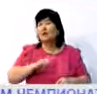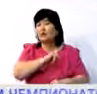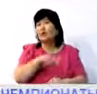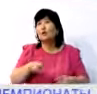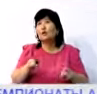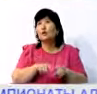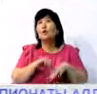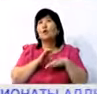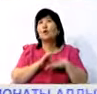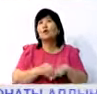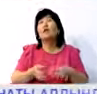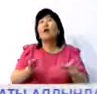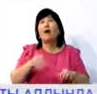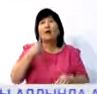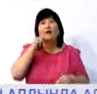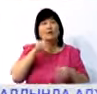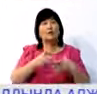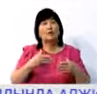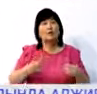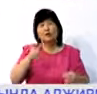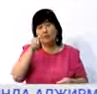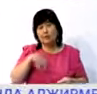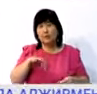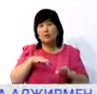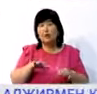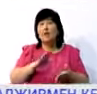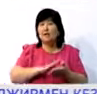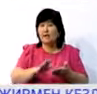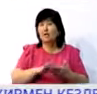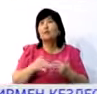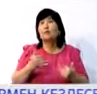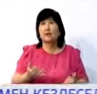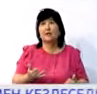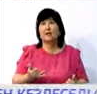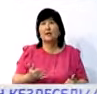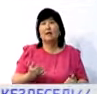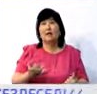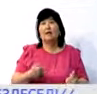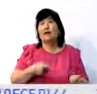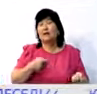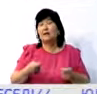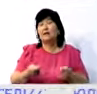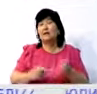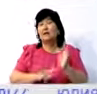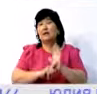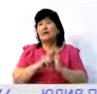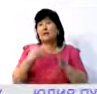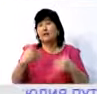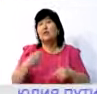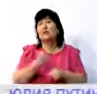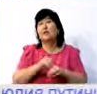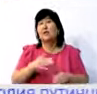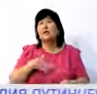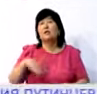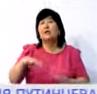суды жүргізіп, қалғанын кеше көктем айында бәрін жүргізіп тегістеп, енді қалған кемшіліктер болса кеше жақын арада келіп істеп кетті. Біз